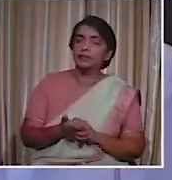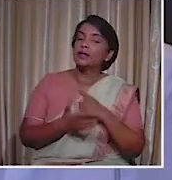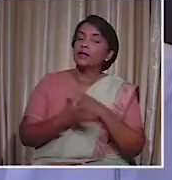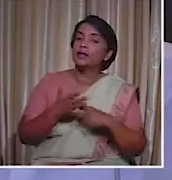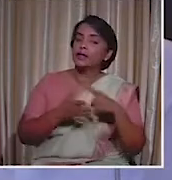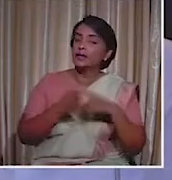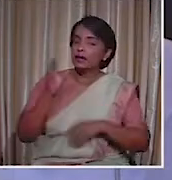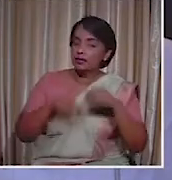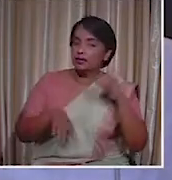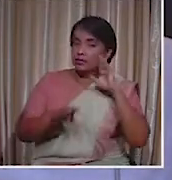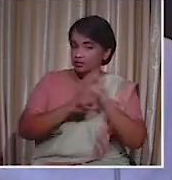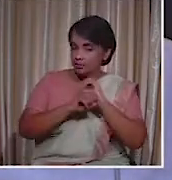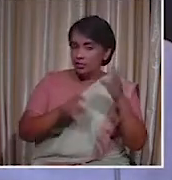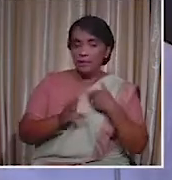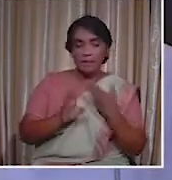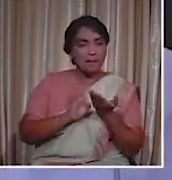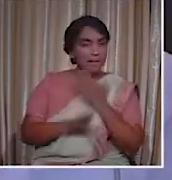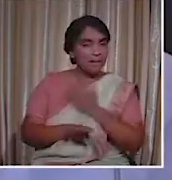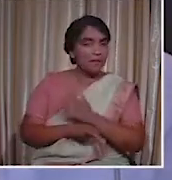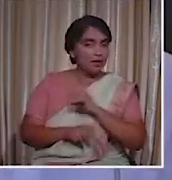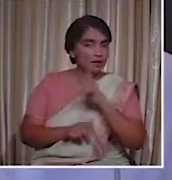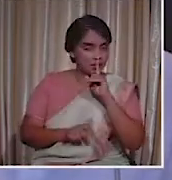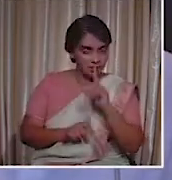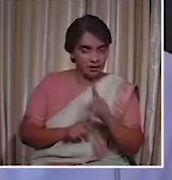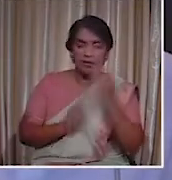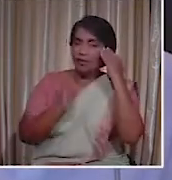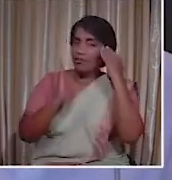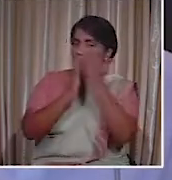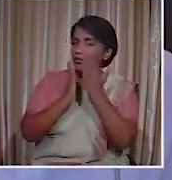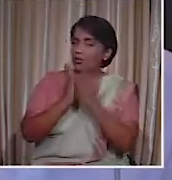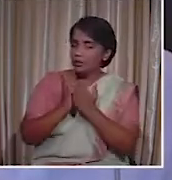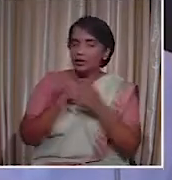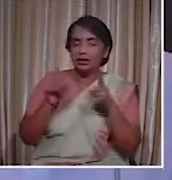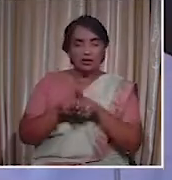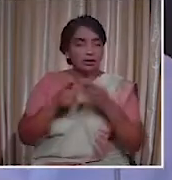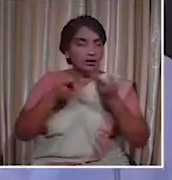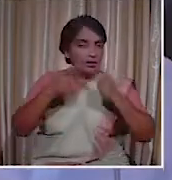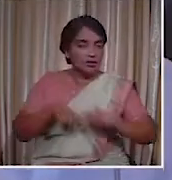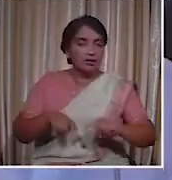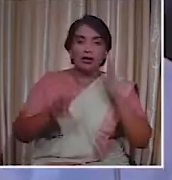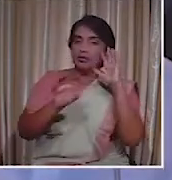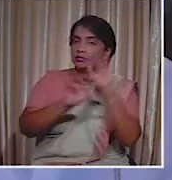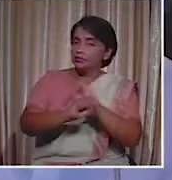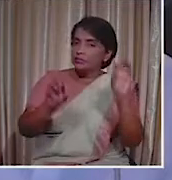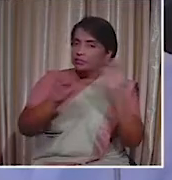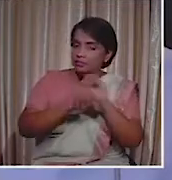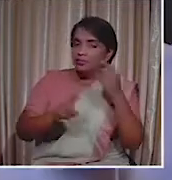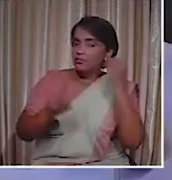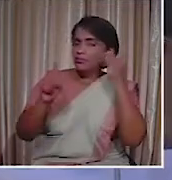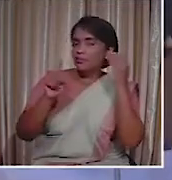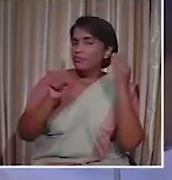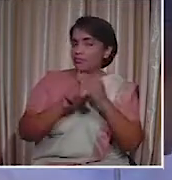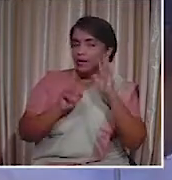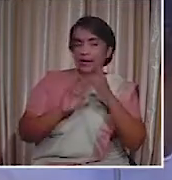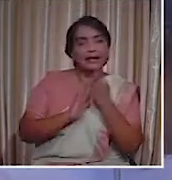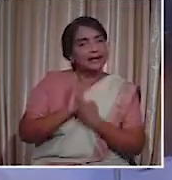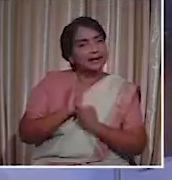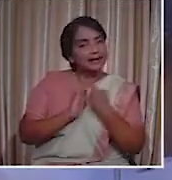මැතිවරණ ප්‍රචාරණය සඳහා කලින් සඳහන් කළ කරුණුවලට අතිරේකව ප්‍රචාරණය පිළිබඳ